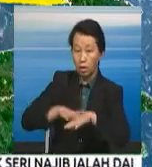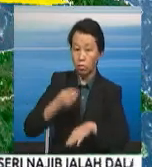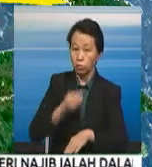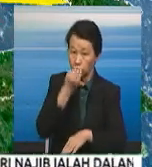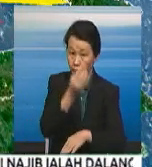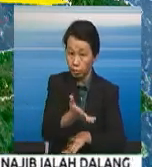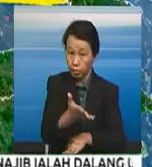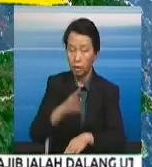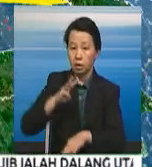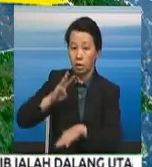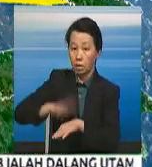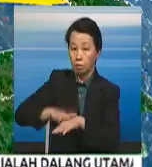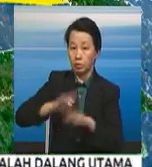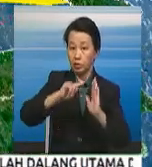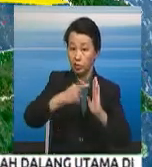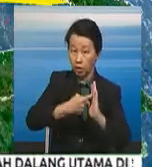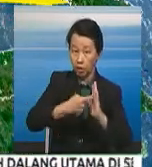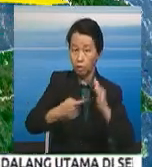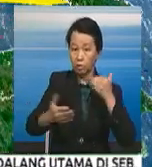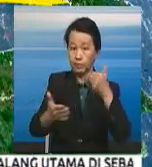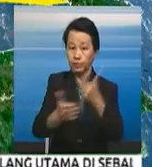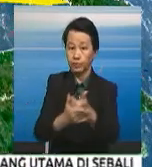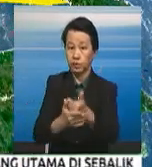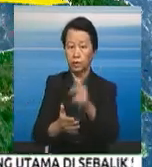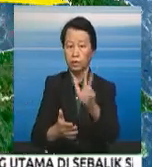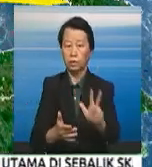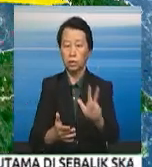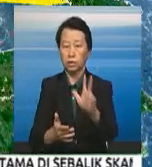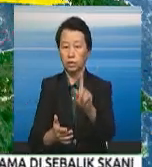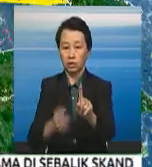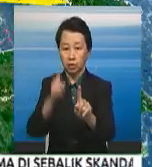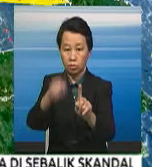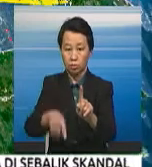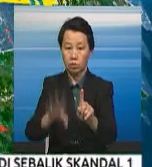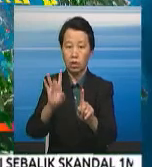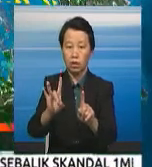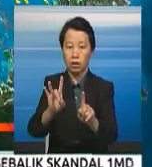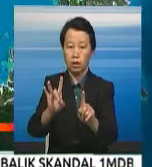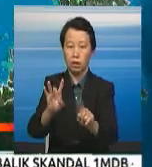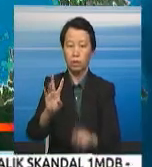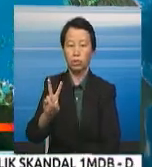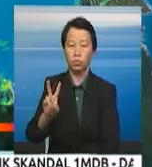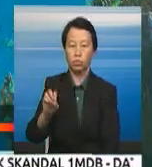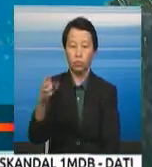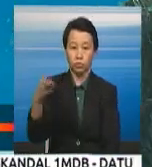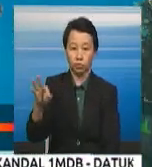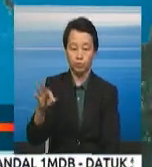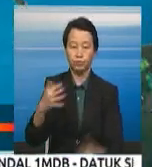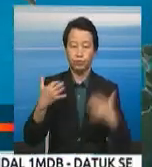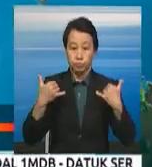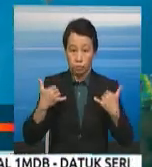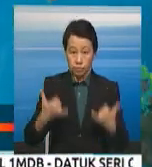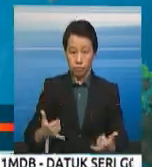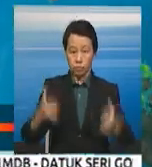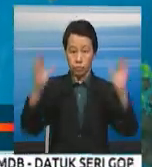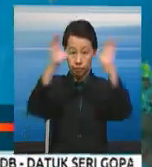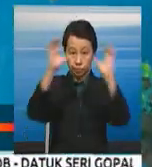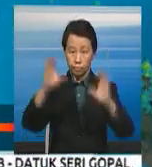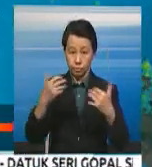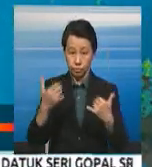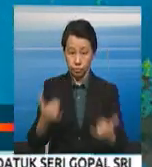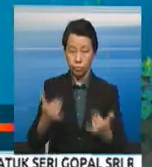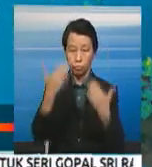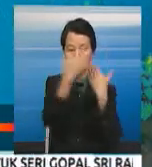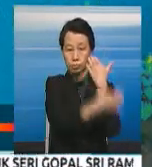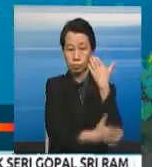dikeluarkan. Amaran ini berkuat kuasa sehingga ke 31 Ogos 2019. Bagi keadaan cuaca semasa pada ketika ini, di